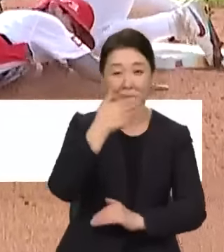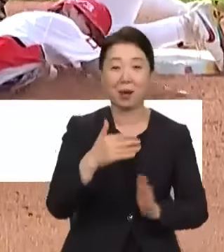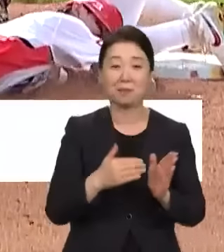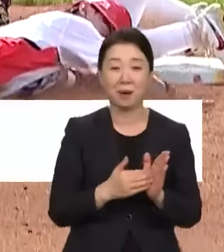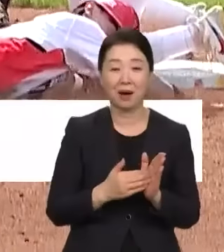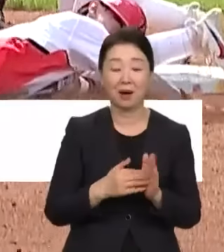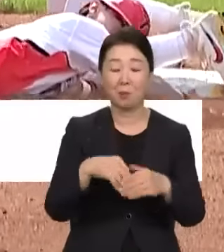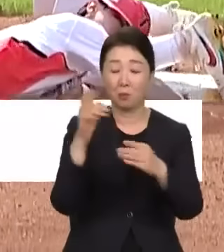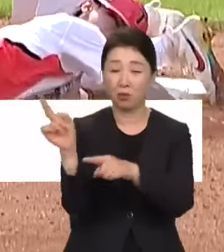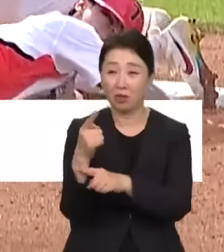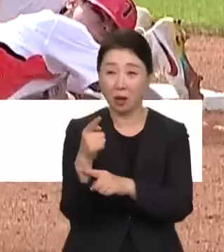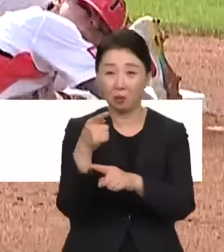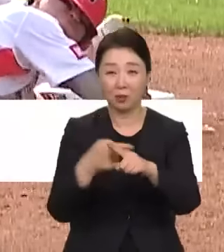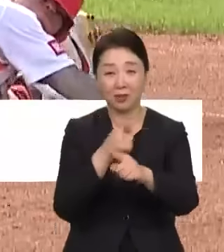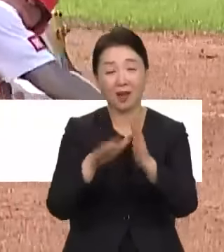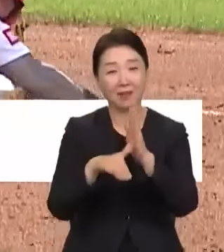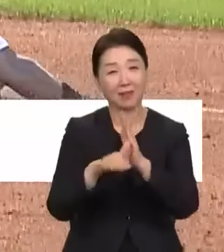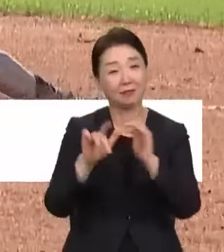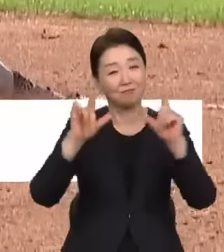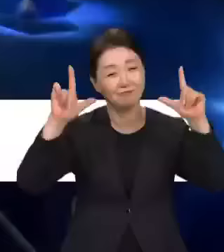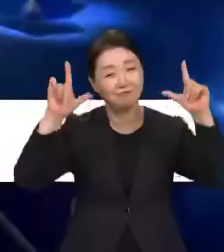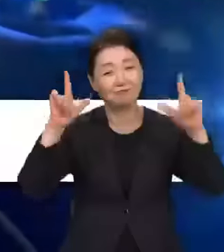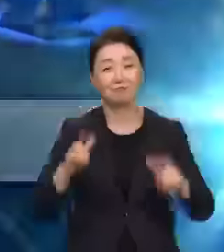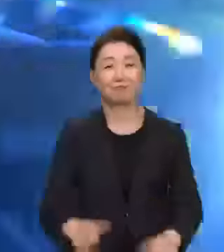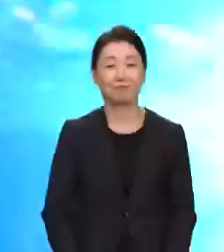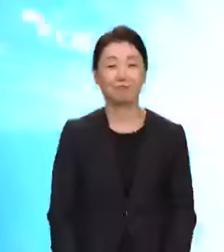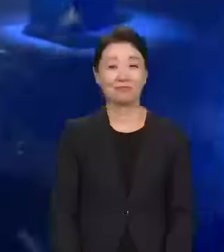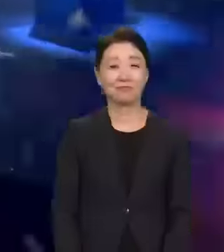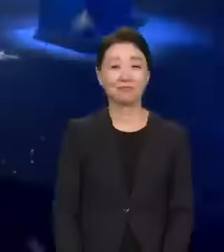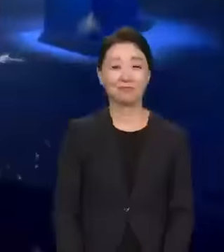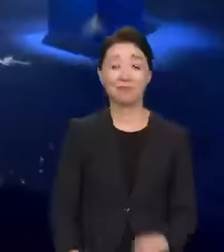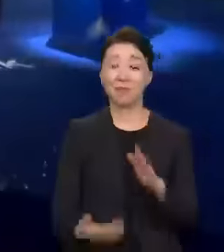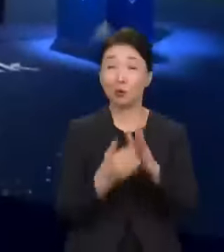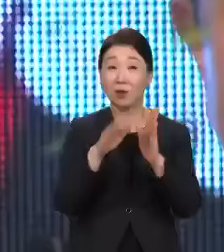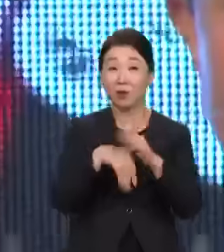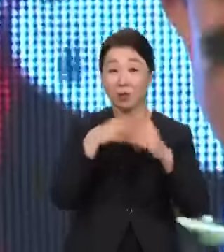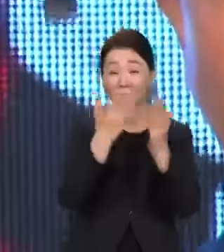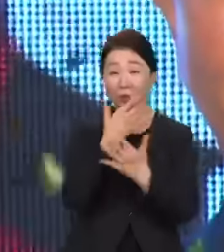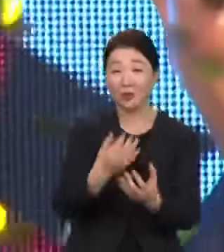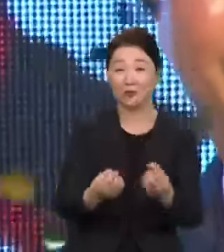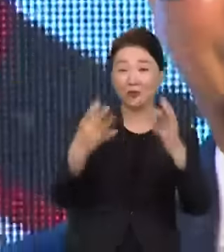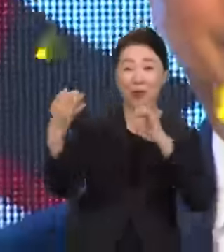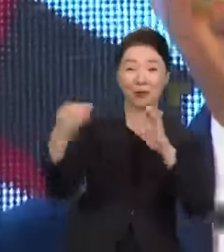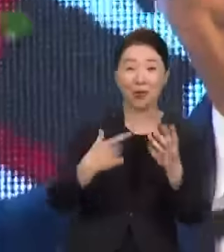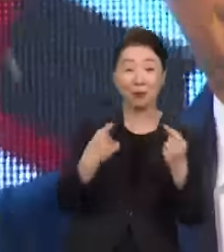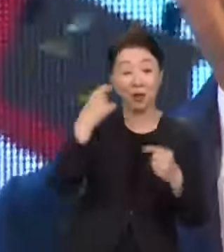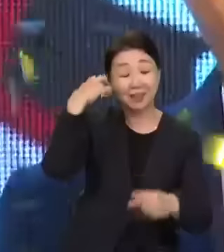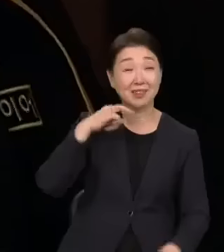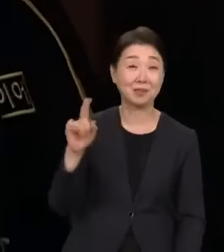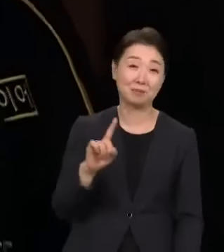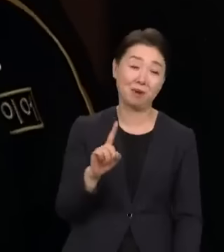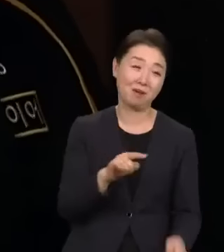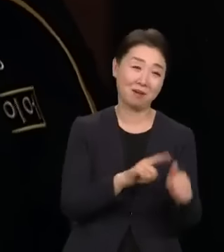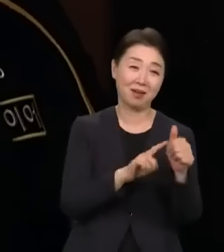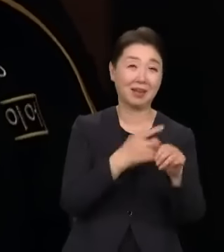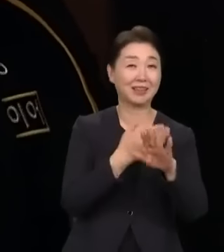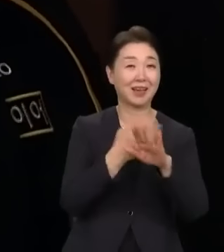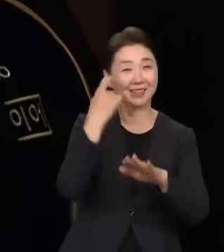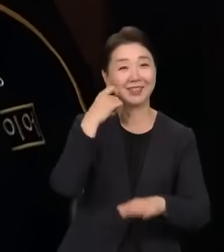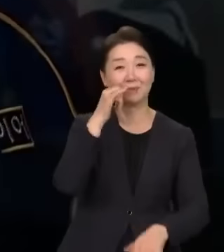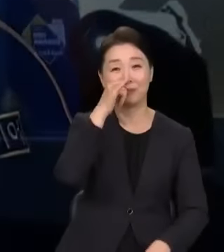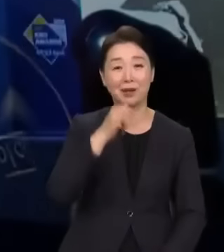모든 야구 시상식의 주인공으로 나섰습니다. 최고의 순간 모두의 축하에 화답하는 소감에 김도영의 또 다른 면이